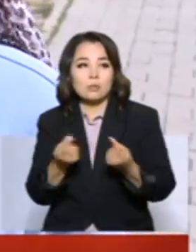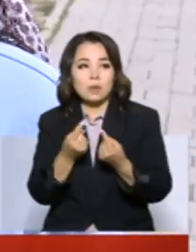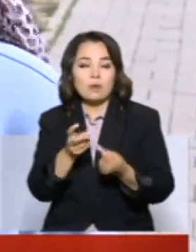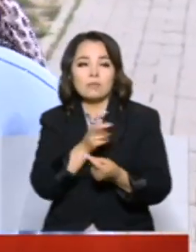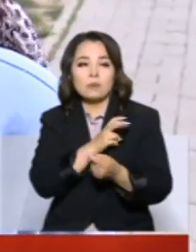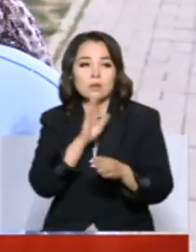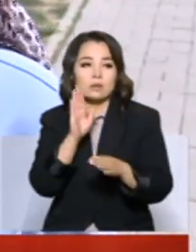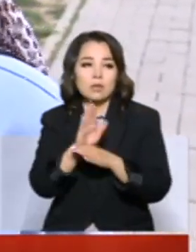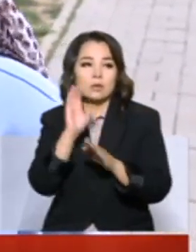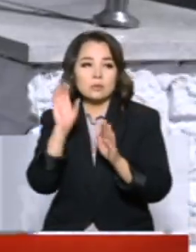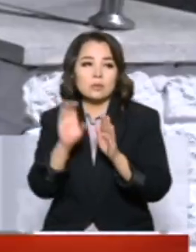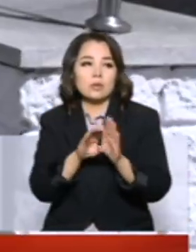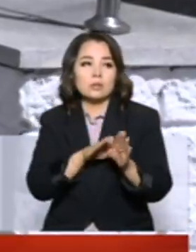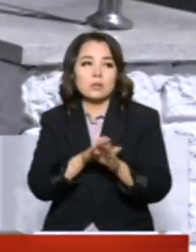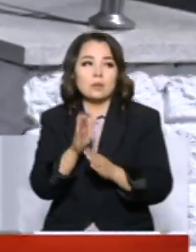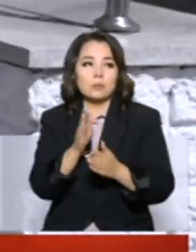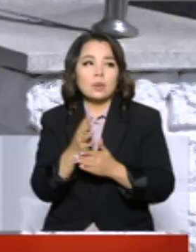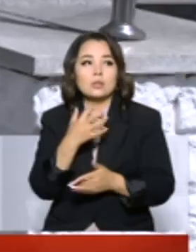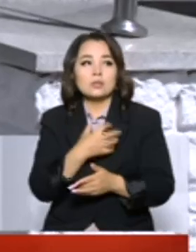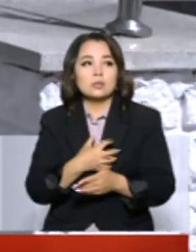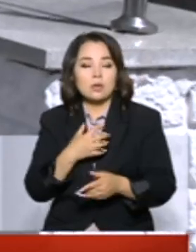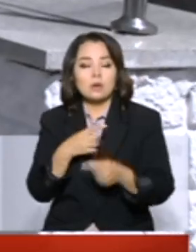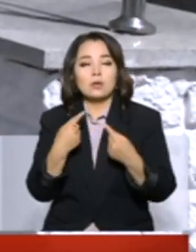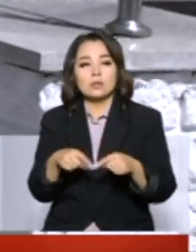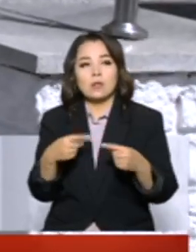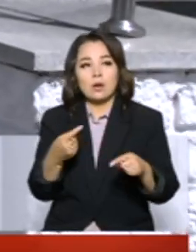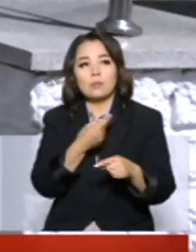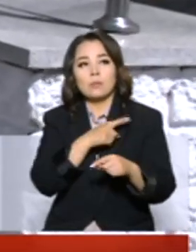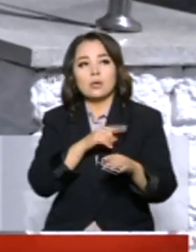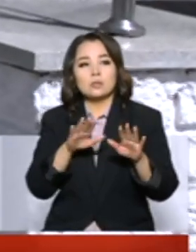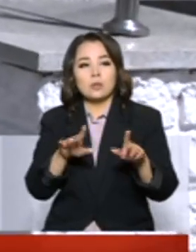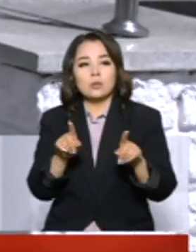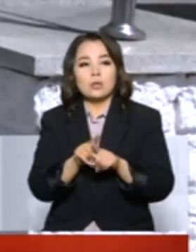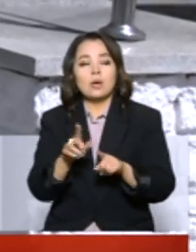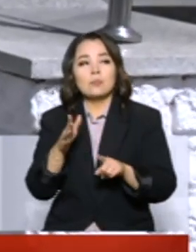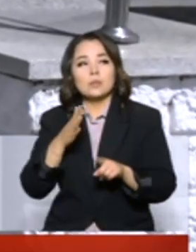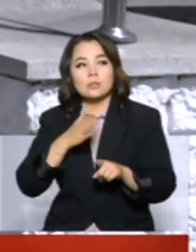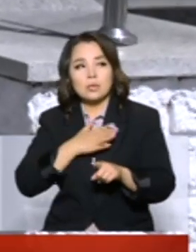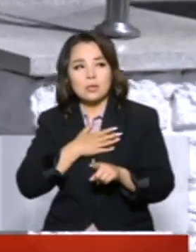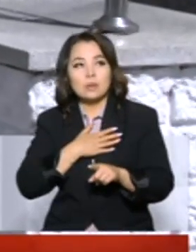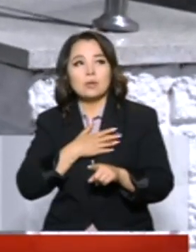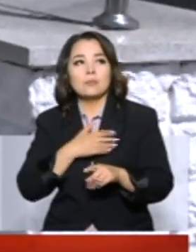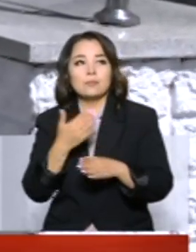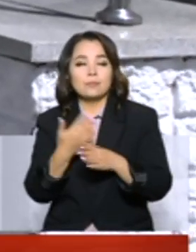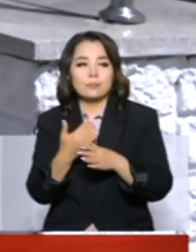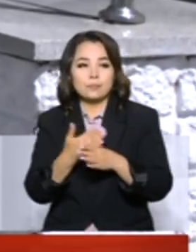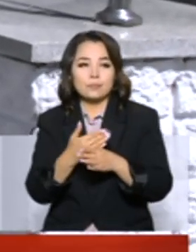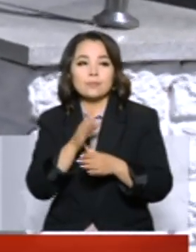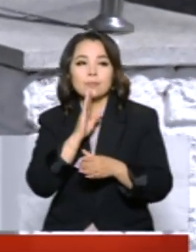врачтың айтқанын істеп жүрген қыздар ғой. Негізі кейбір поликлиникалар біздің медсестралар